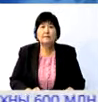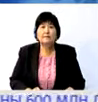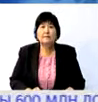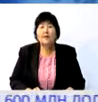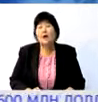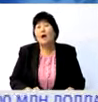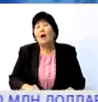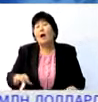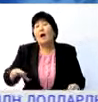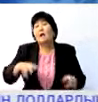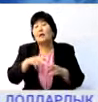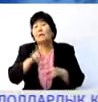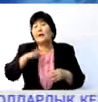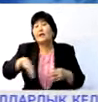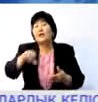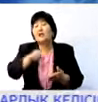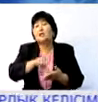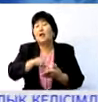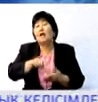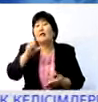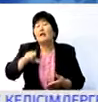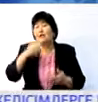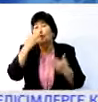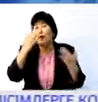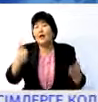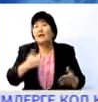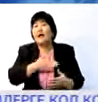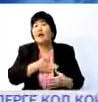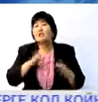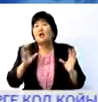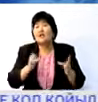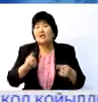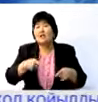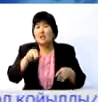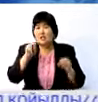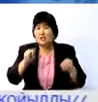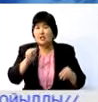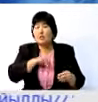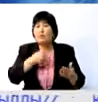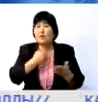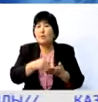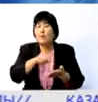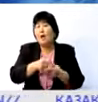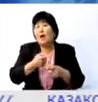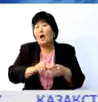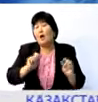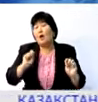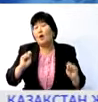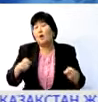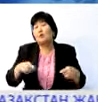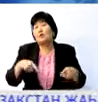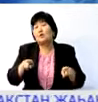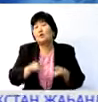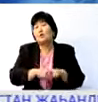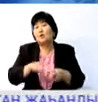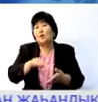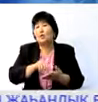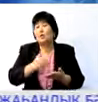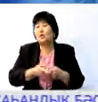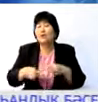Атқа мініп ел алдына шыққан азаматтар халыққа жанашыр екенін шын еңбегімен көрсетсін. Ал құр өргеудемен жүрген болса,